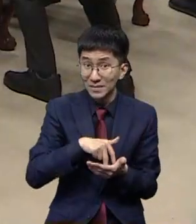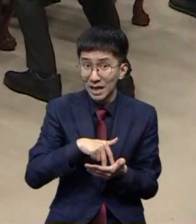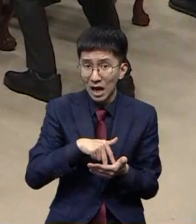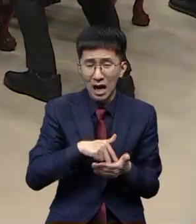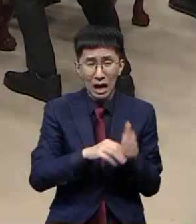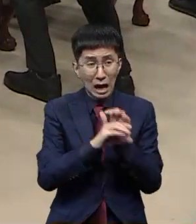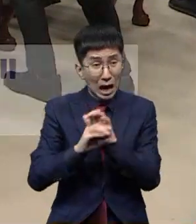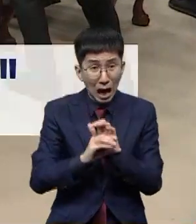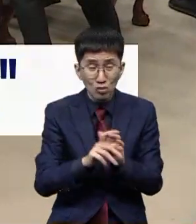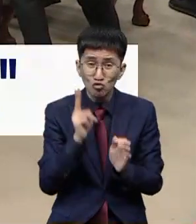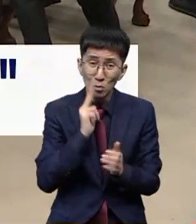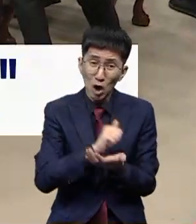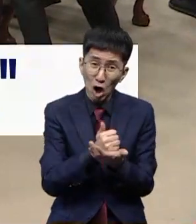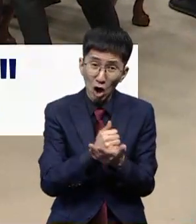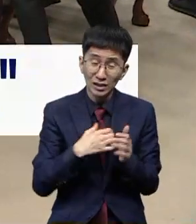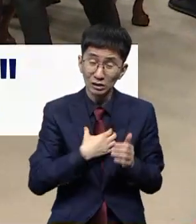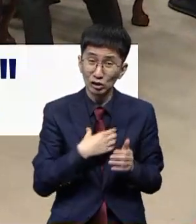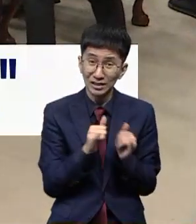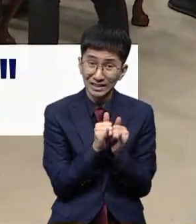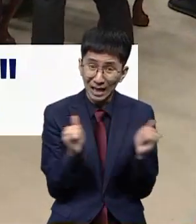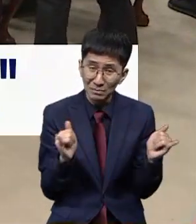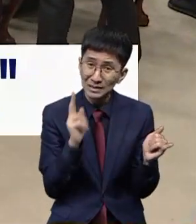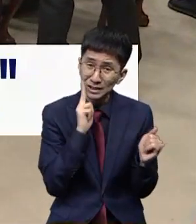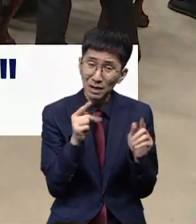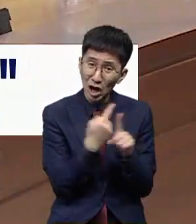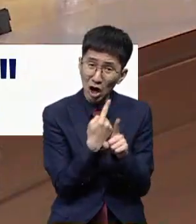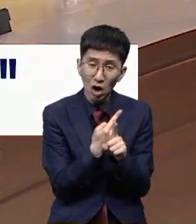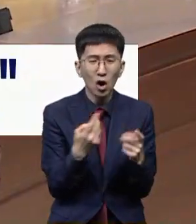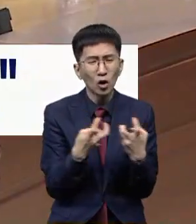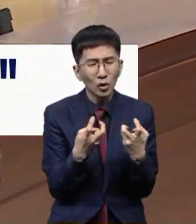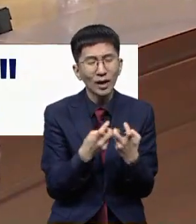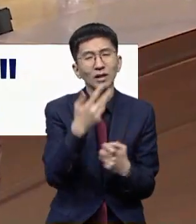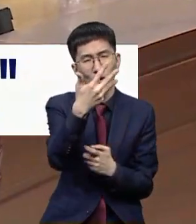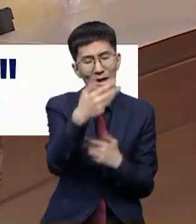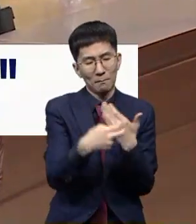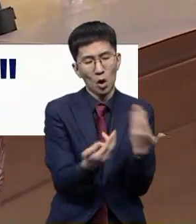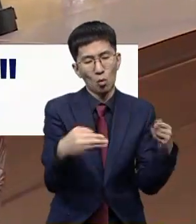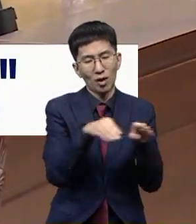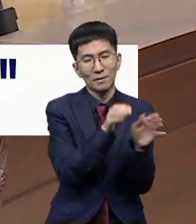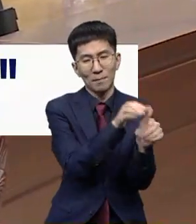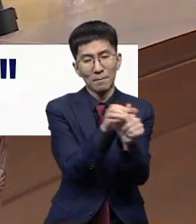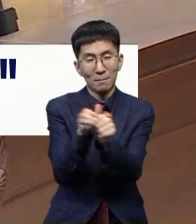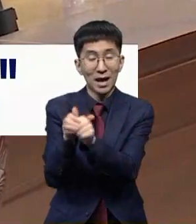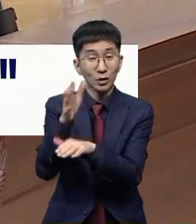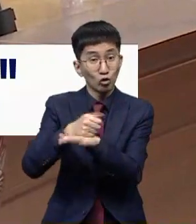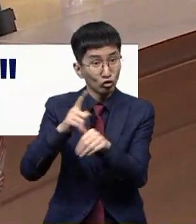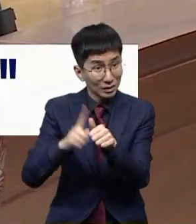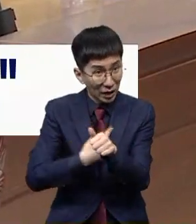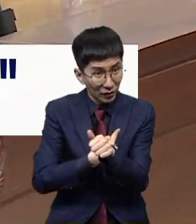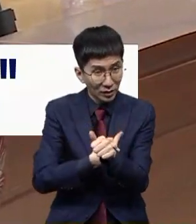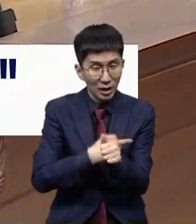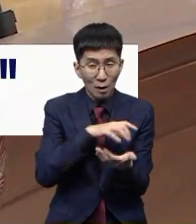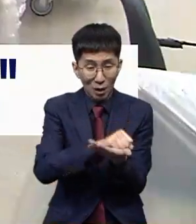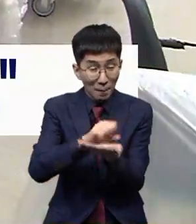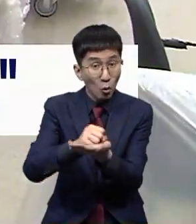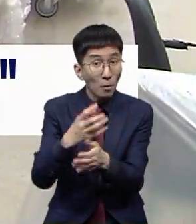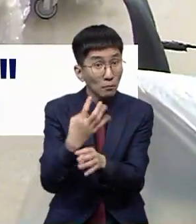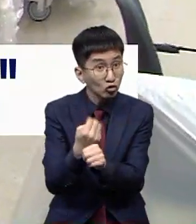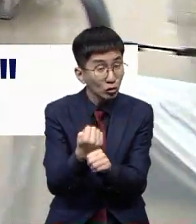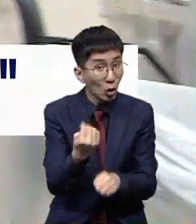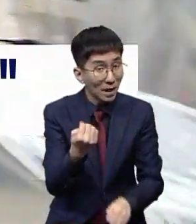중환자와 고위험군 환자를 치료할 거점 전담병원 8곳을 지정해 모두 326개 병상을 확보했다고